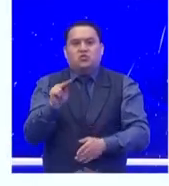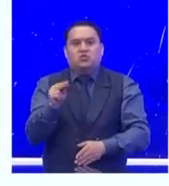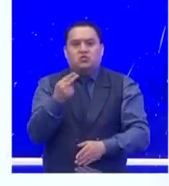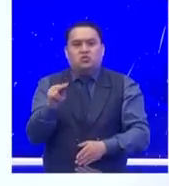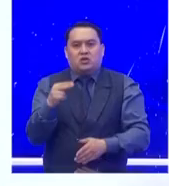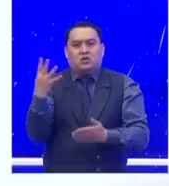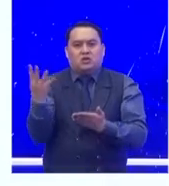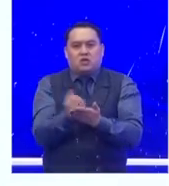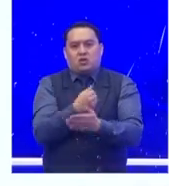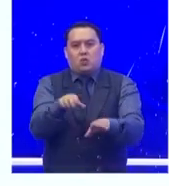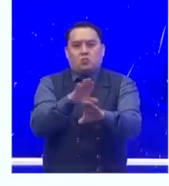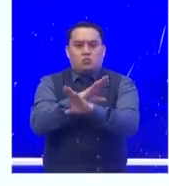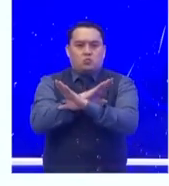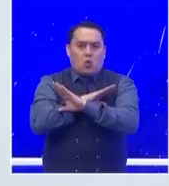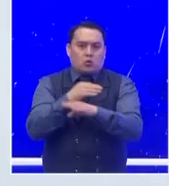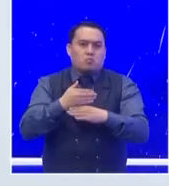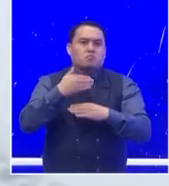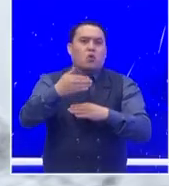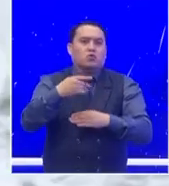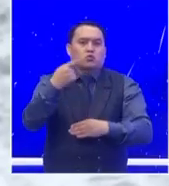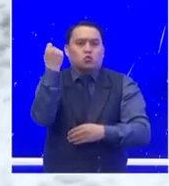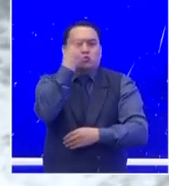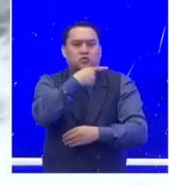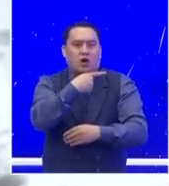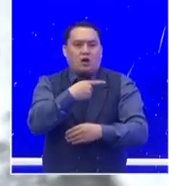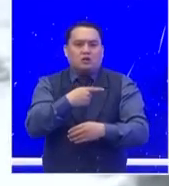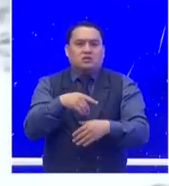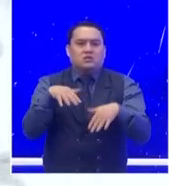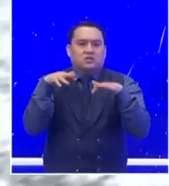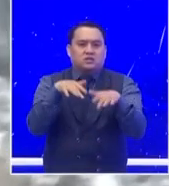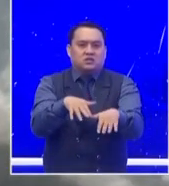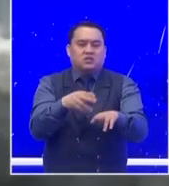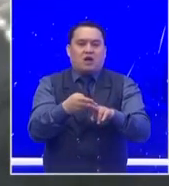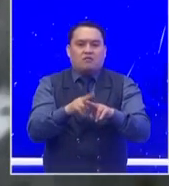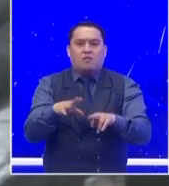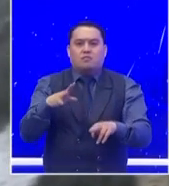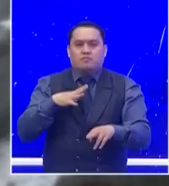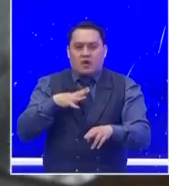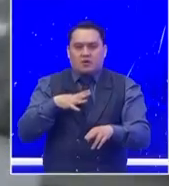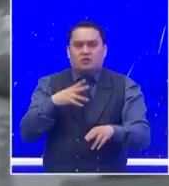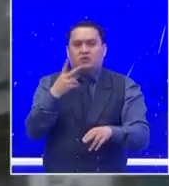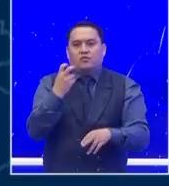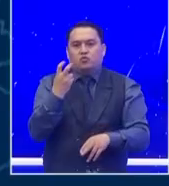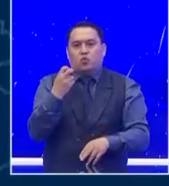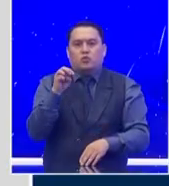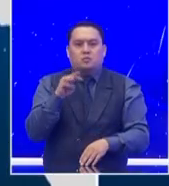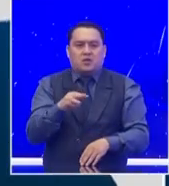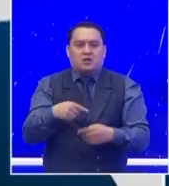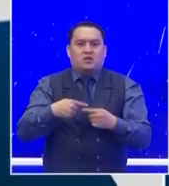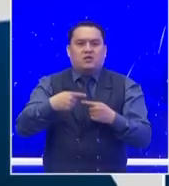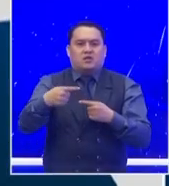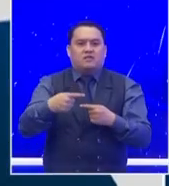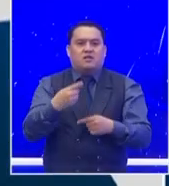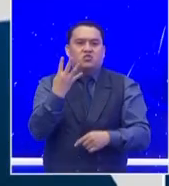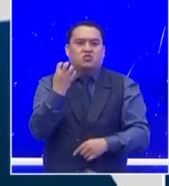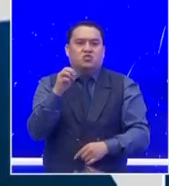были найдены мертвыми. Позднее стало известно, что ширина мчавшегося снежного потока составила порядка 200 метров, длина – 400